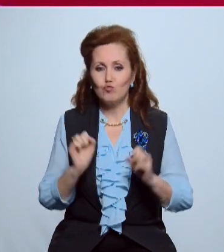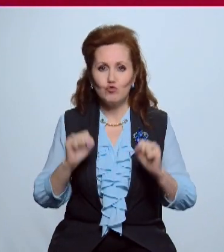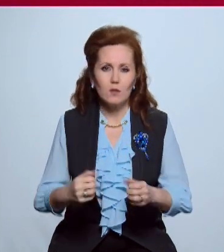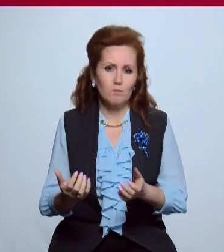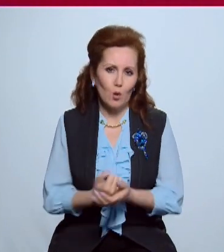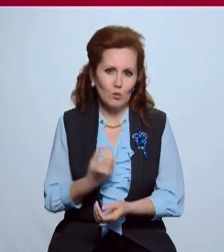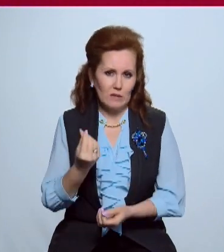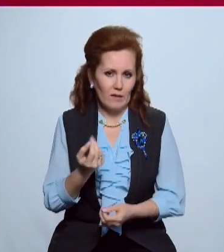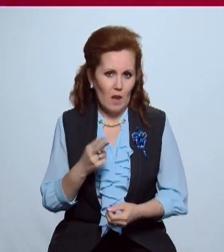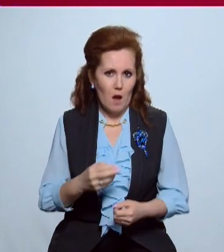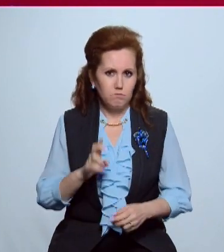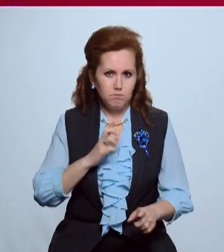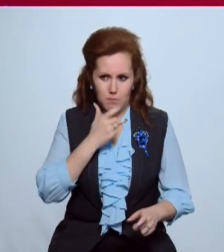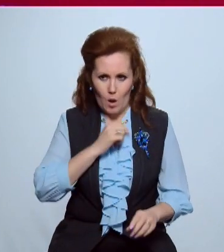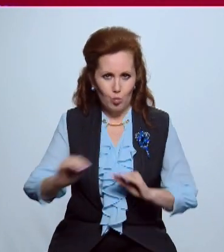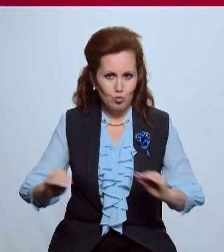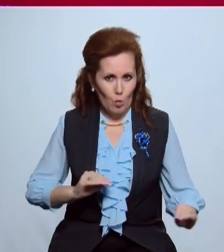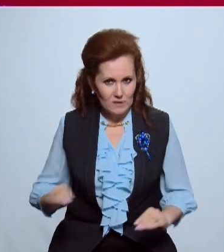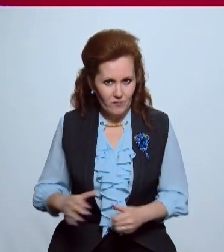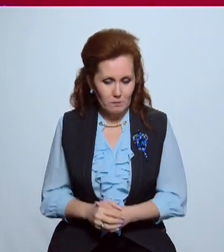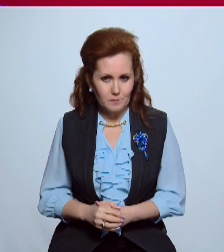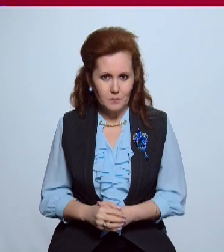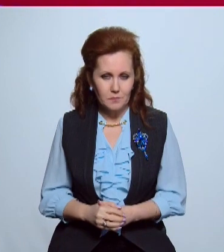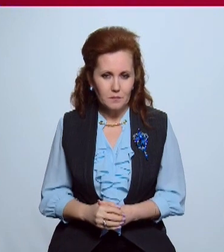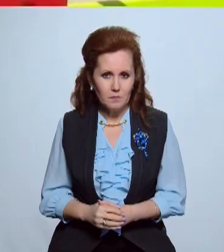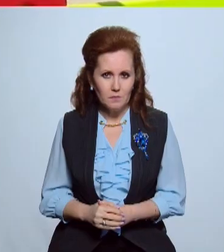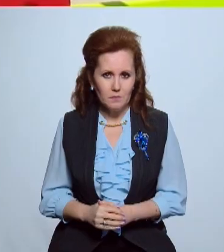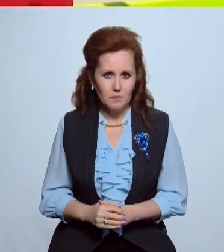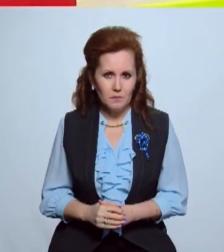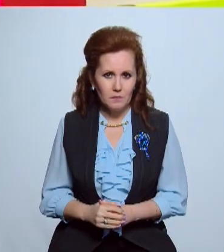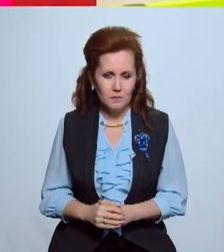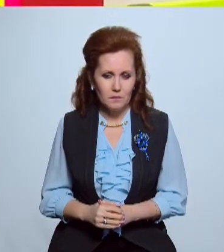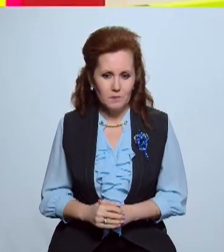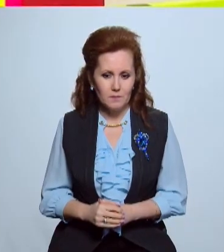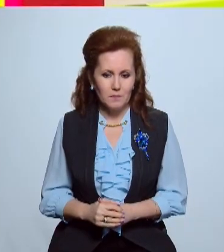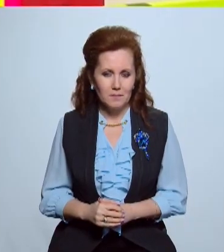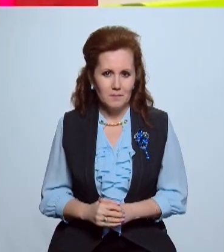для благоустройства. Все подробности у Анны Ковырзиной.